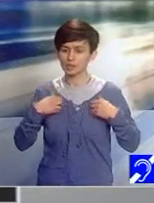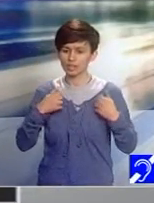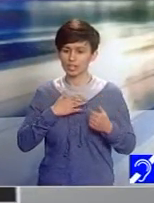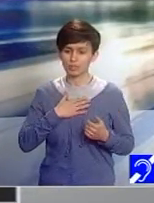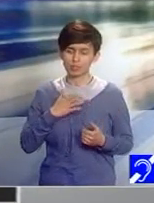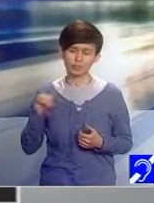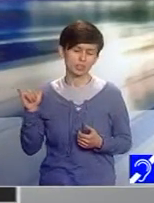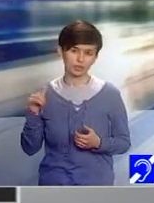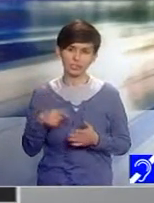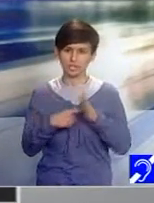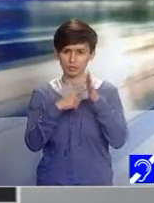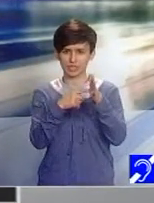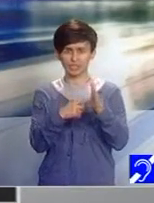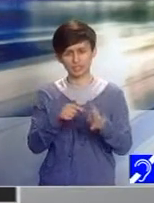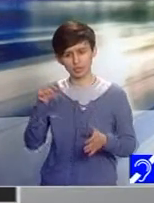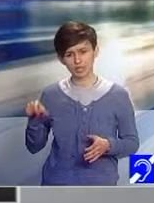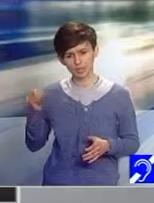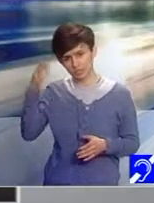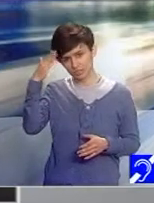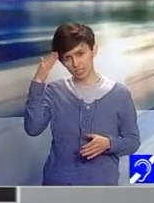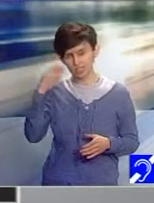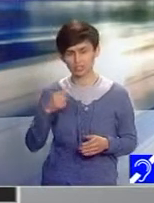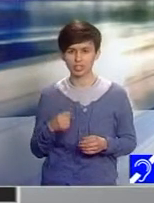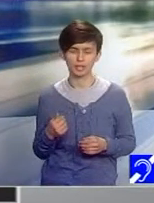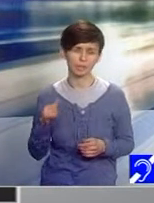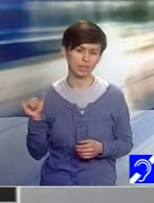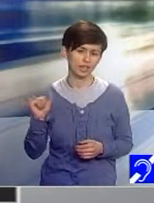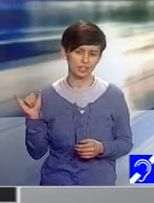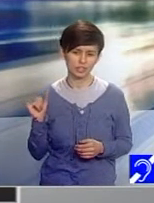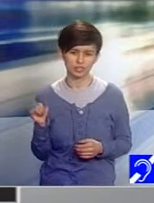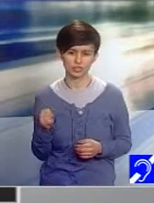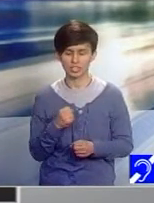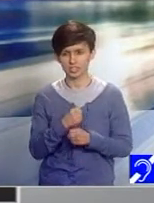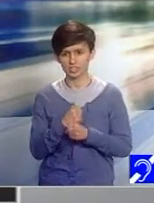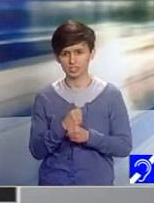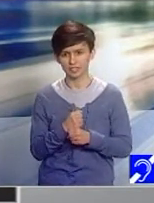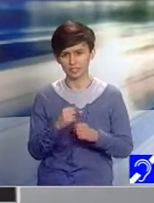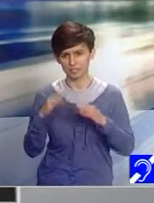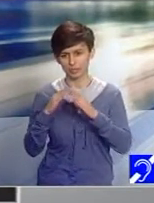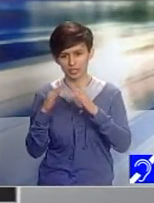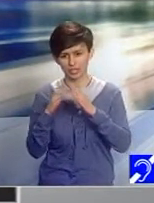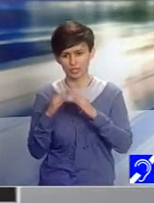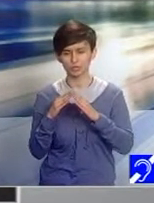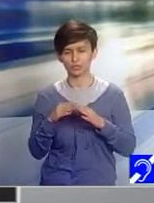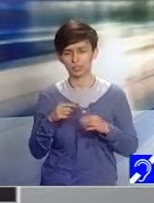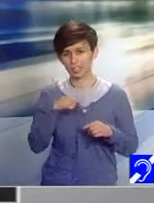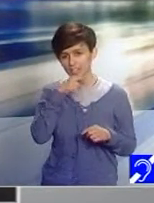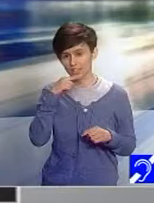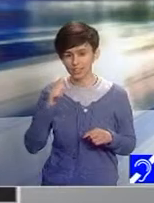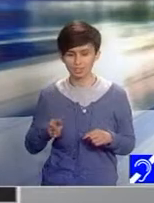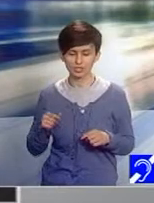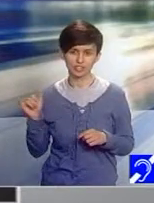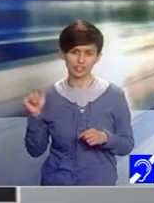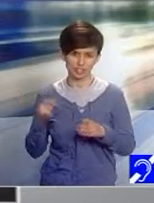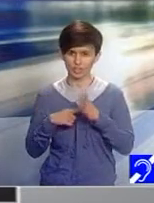împărtăși asta, cui prezenta personaje de desene animate, cu cine lipi catedrale rusești și cui arăta